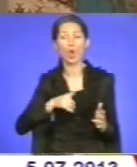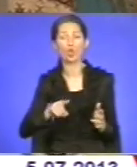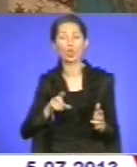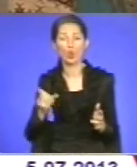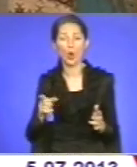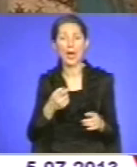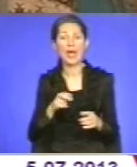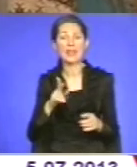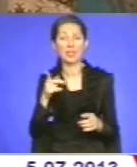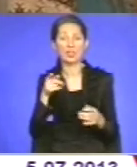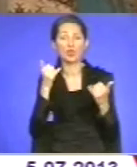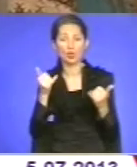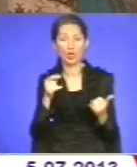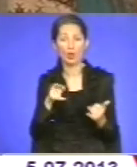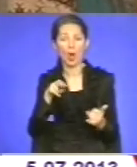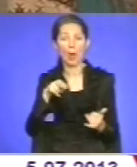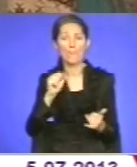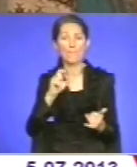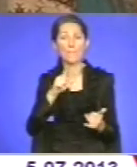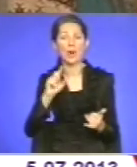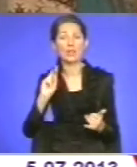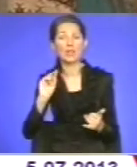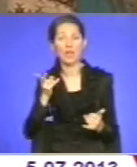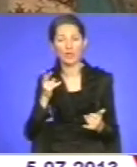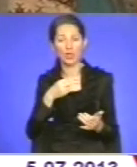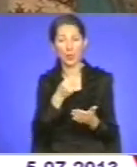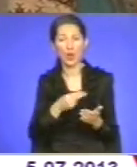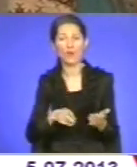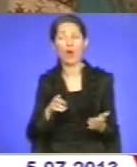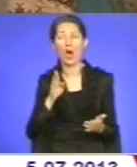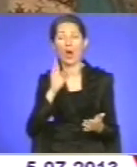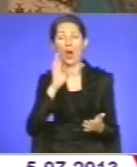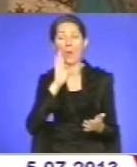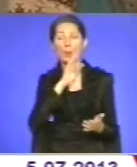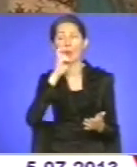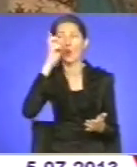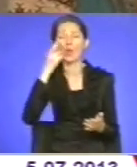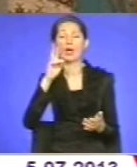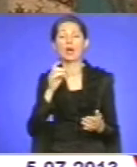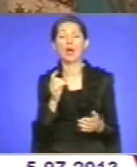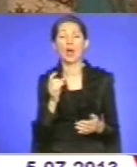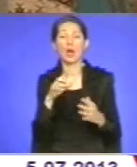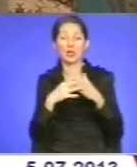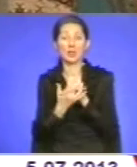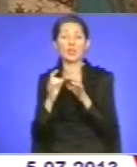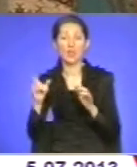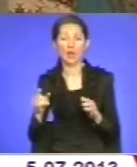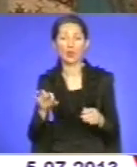Панькевич малював як Богородицю, як селянку у вишиванці з дитиною на